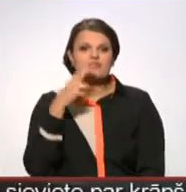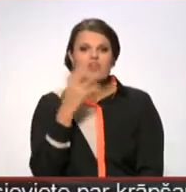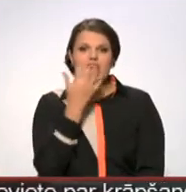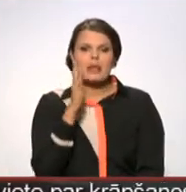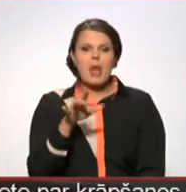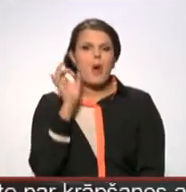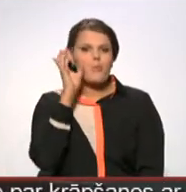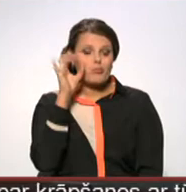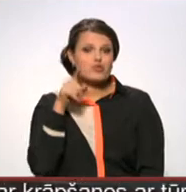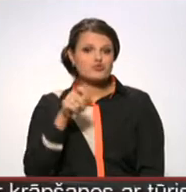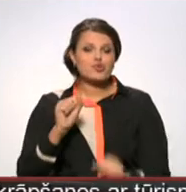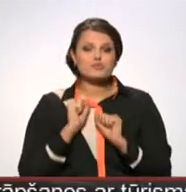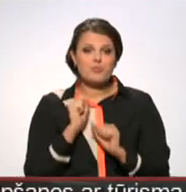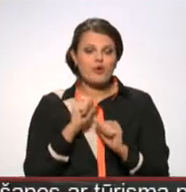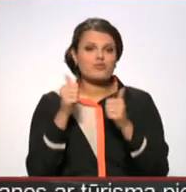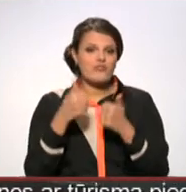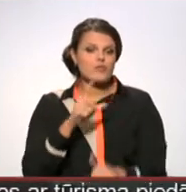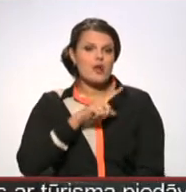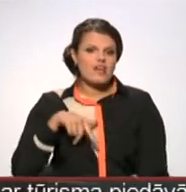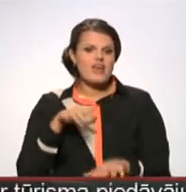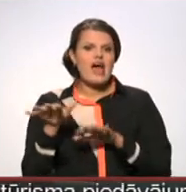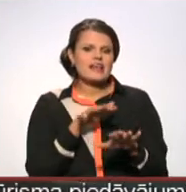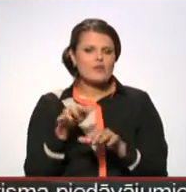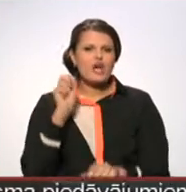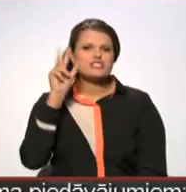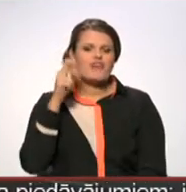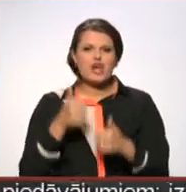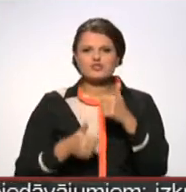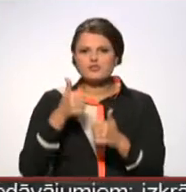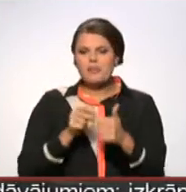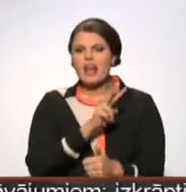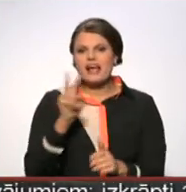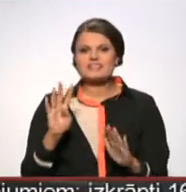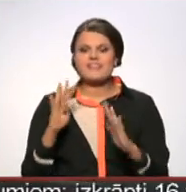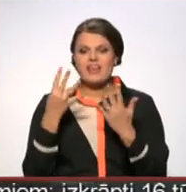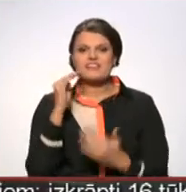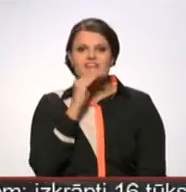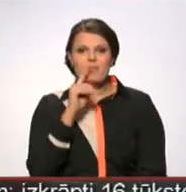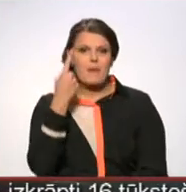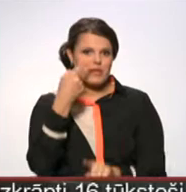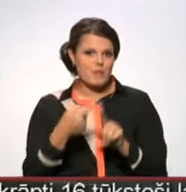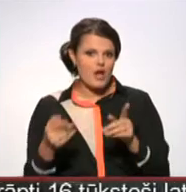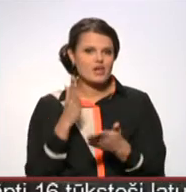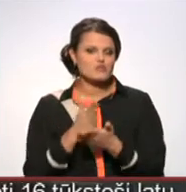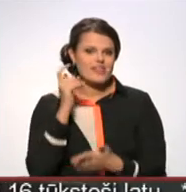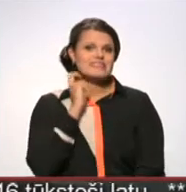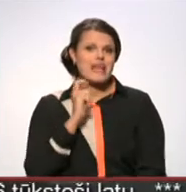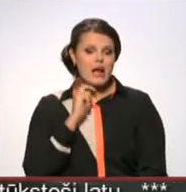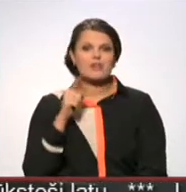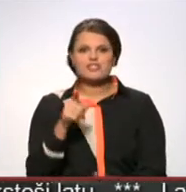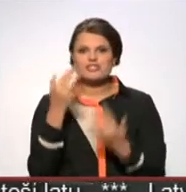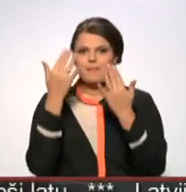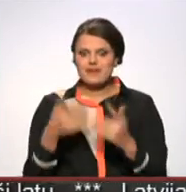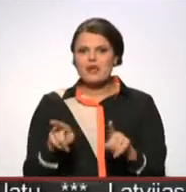veidu, Latvijā basketbola līga jau vairākus gadus rīko zvaigžņu spēli, kas 9. Februārī pirmoreiz notiks Jēkabpilī. Šis pasākums ir